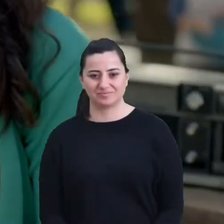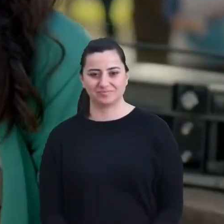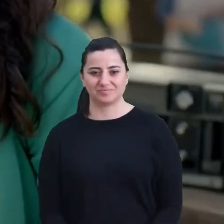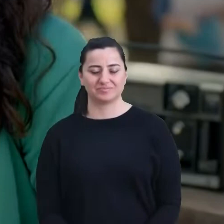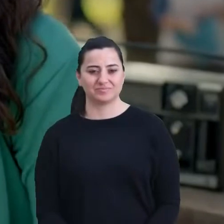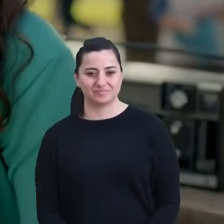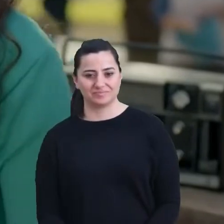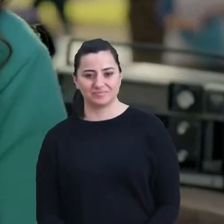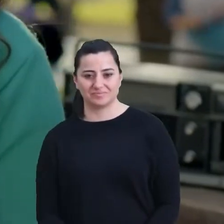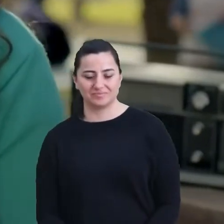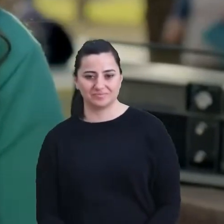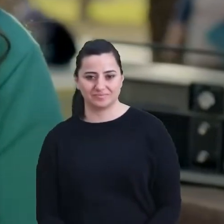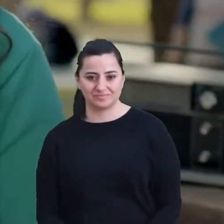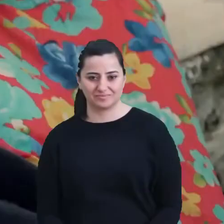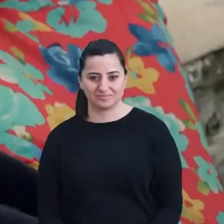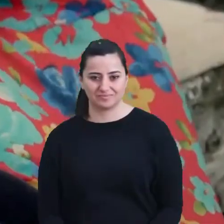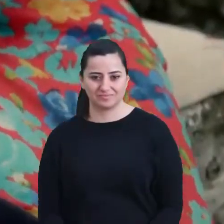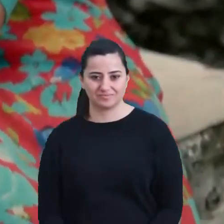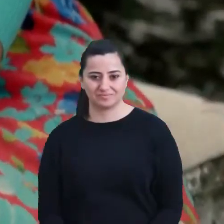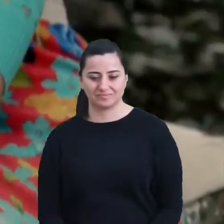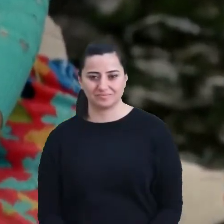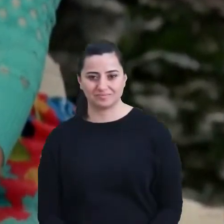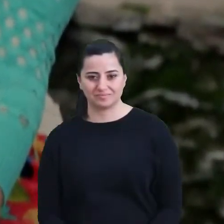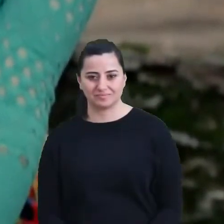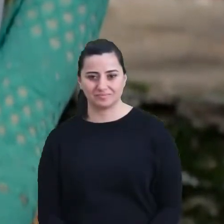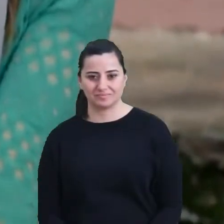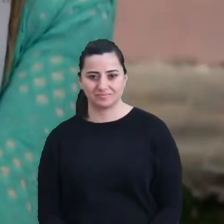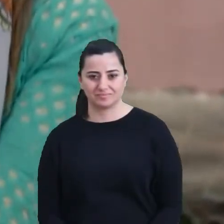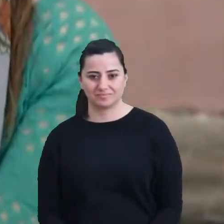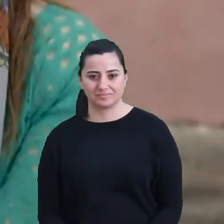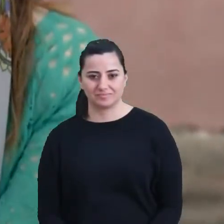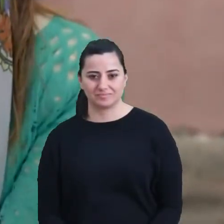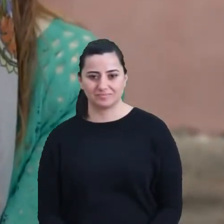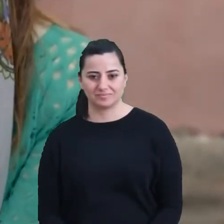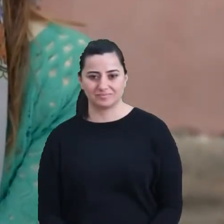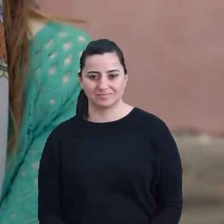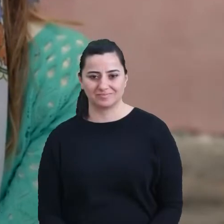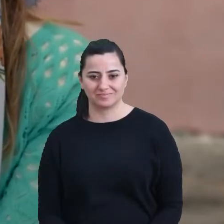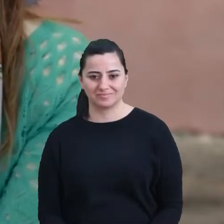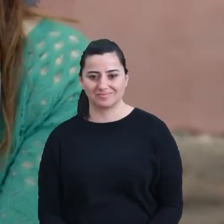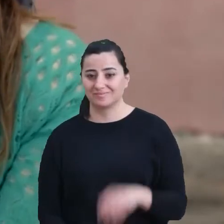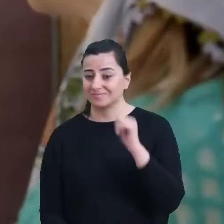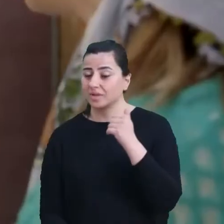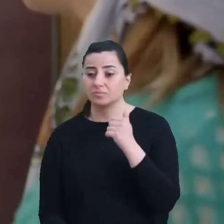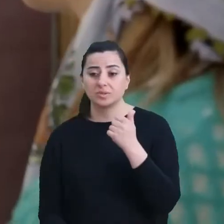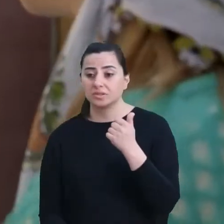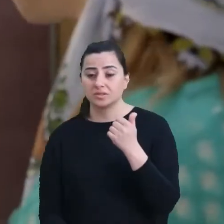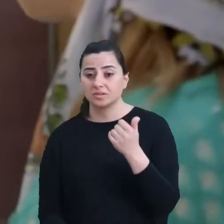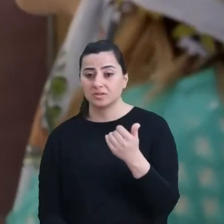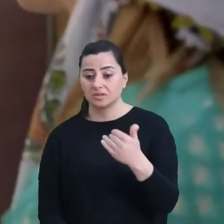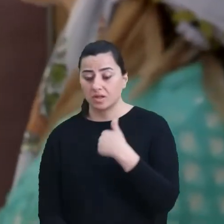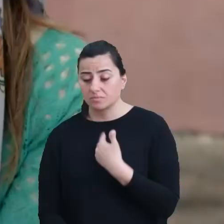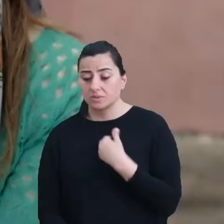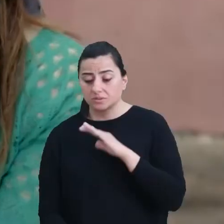nazar boncuklarından bir kolye. Sedef'i ağlamaklı, isteksizce titretti dudaklarını. Emine, Emin'in elini tutmuş. Ne zaman duyuracağız Emin?